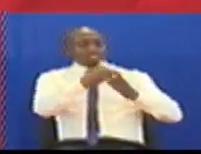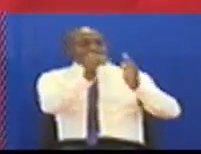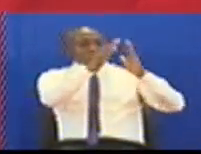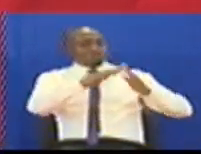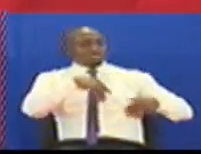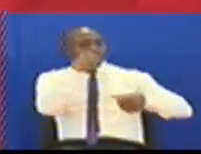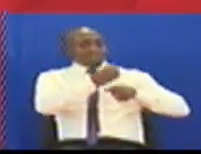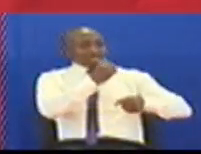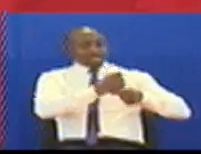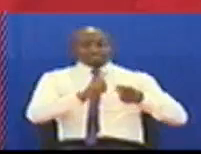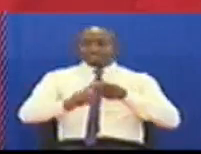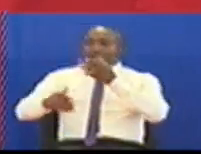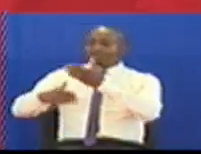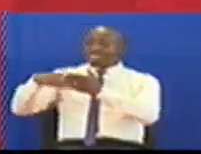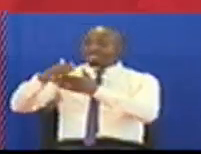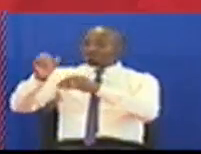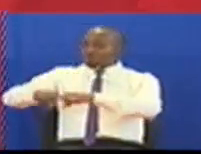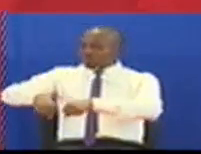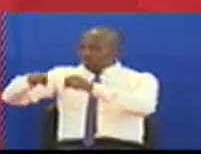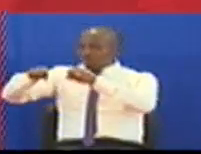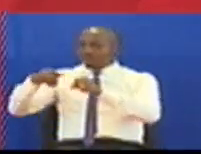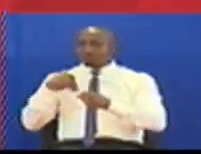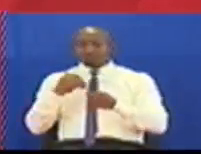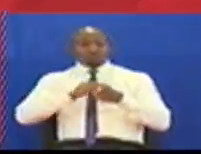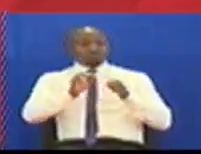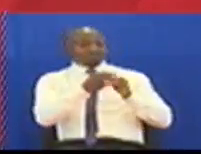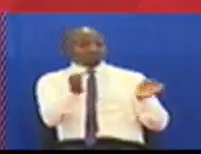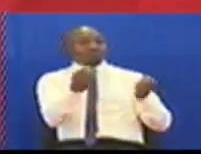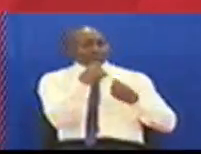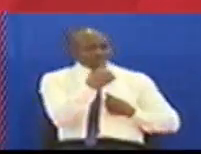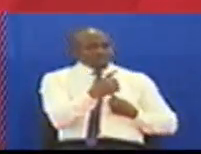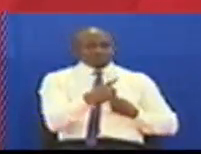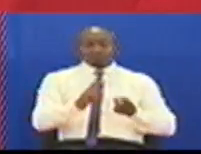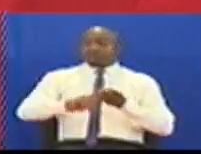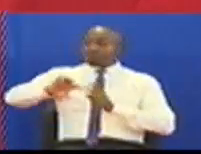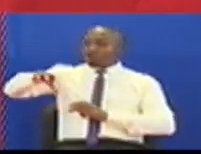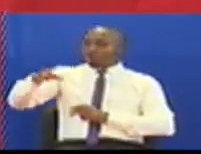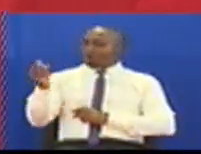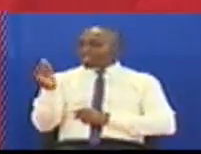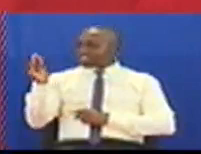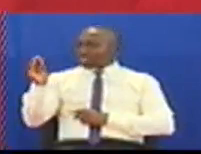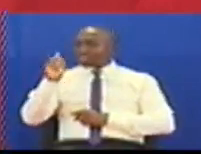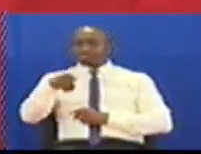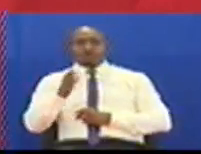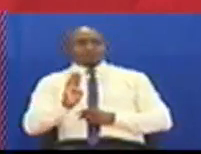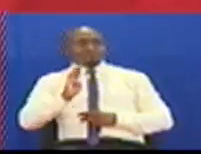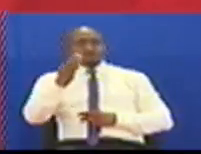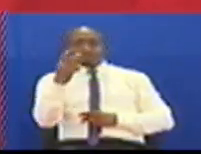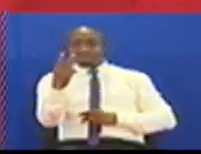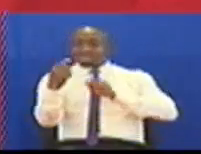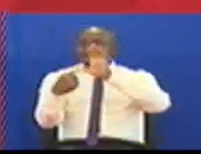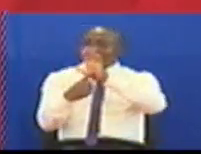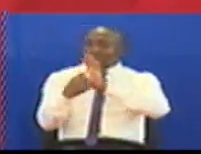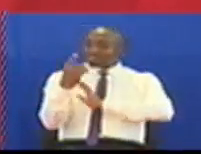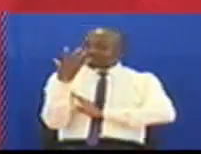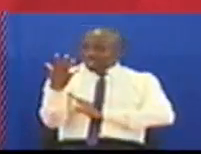na majengo ya utawala, nitumie fursa hii tena kusema kwa mkoa wa Shinyanga tuna bilioni 2.5